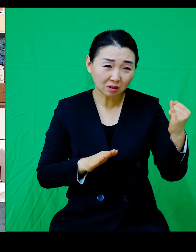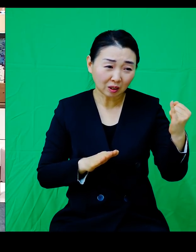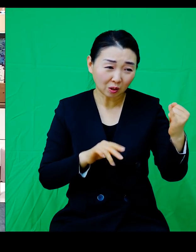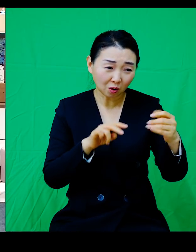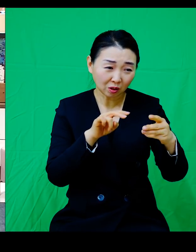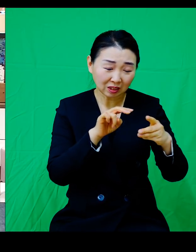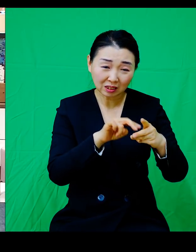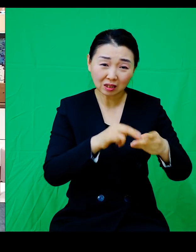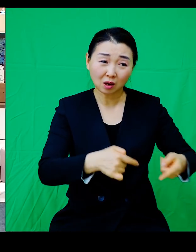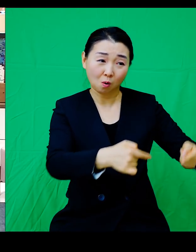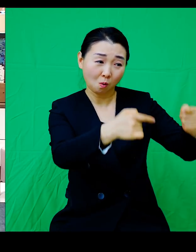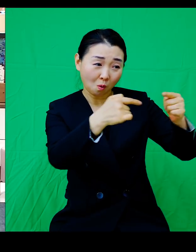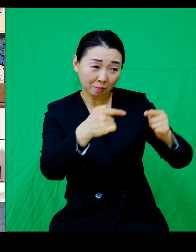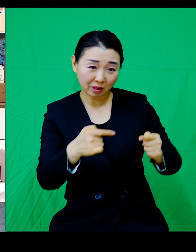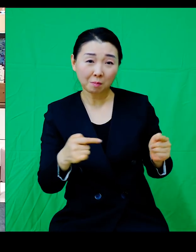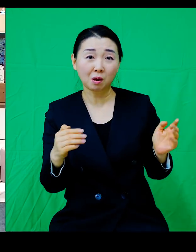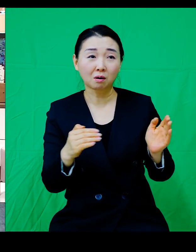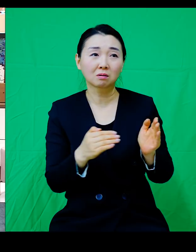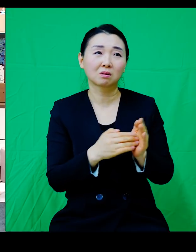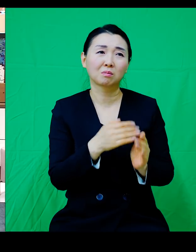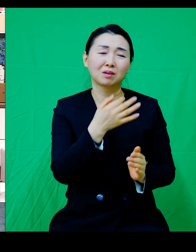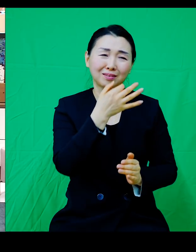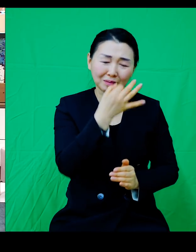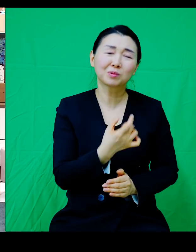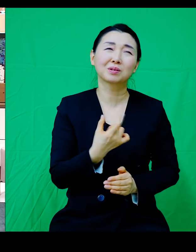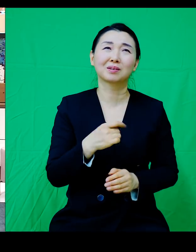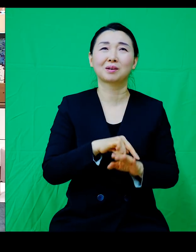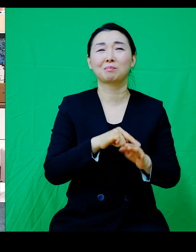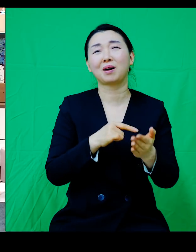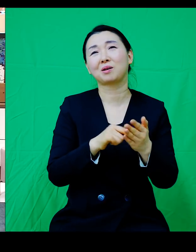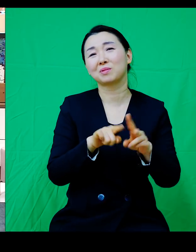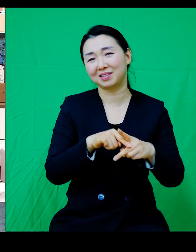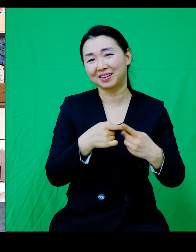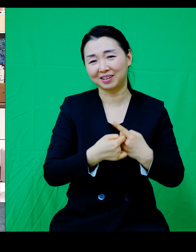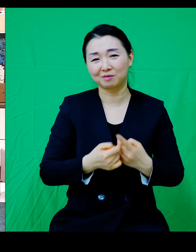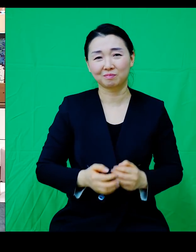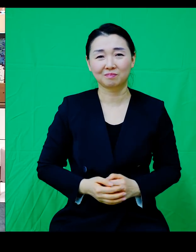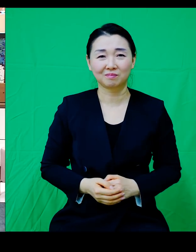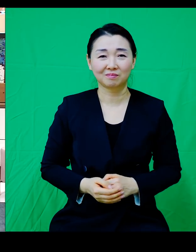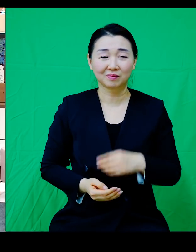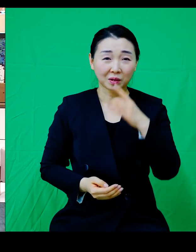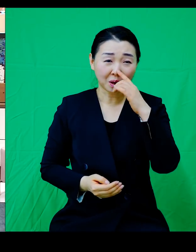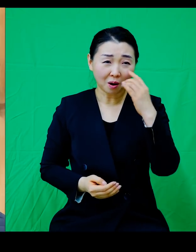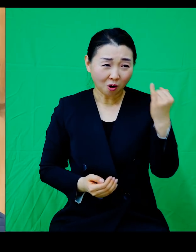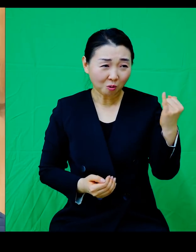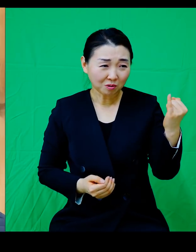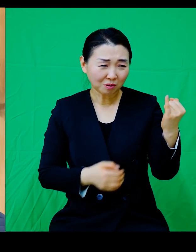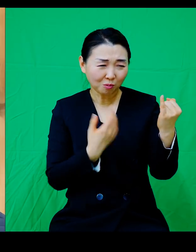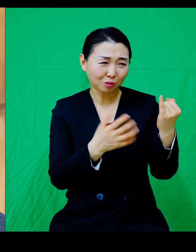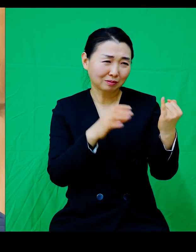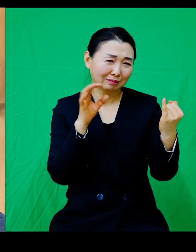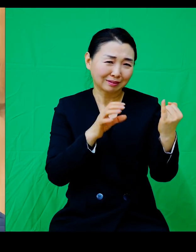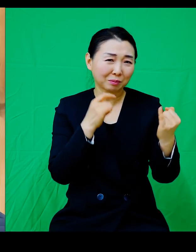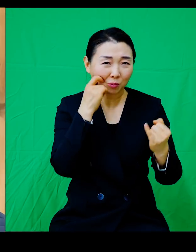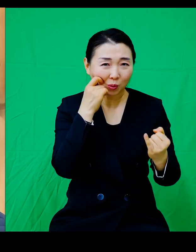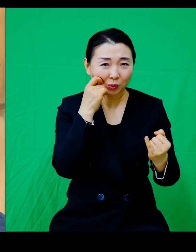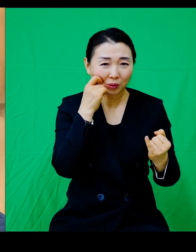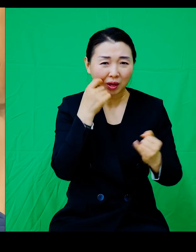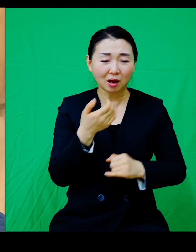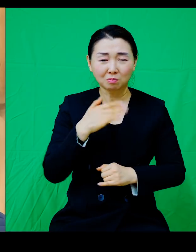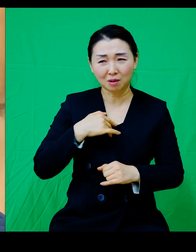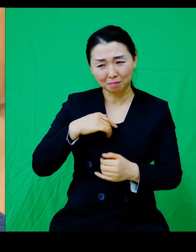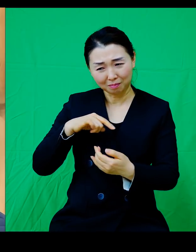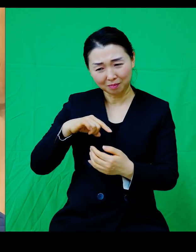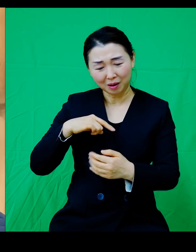발걸음 딛는 게 그렇게 힘드셨을 것 같은 생각들이 다 들고요. 제가 되게 많이 어머님들한테 질책은 막 이렇게 하지